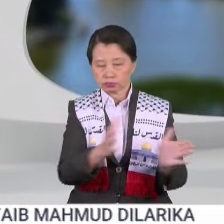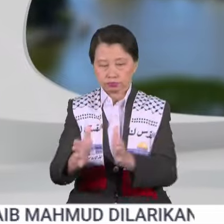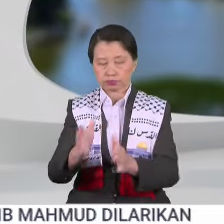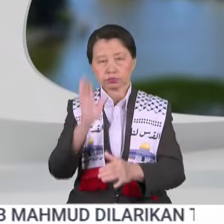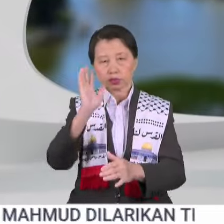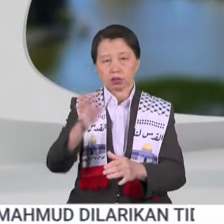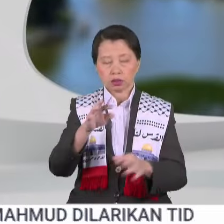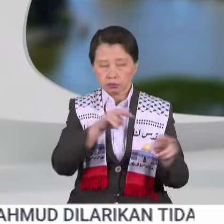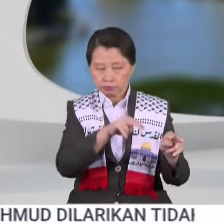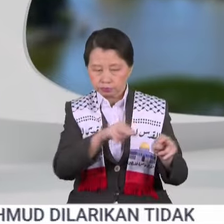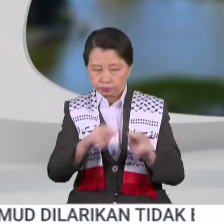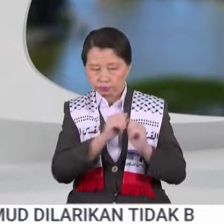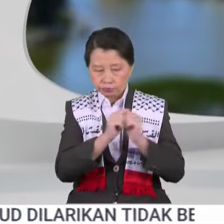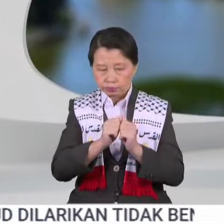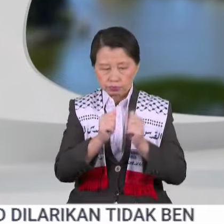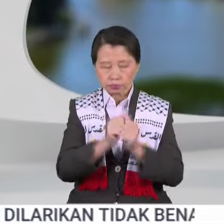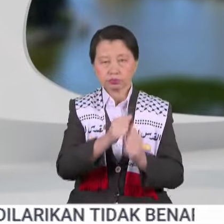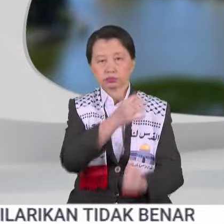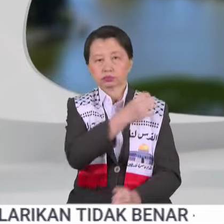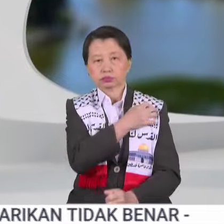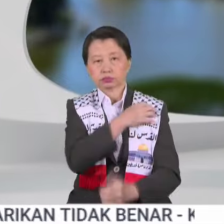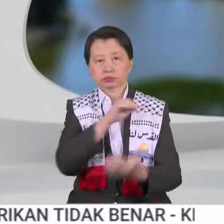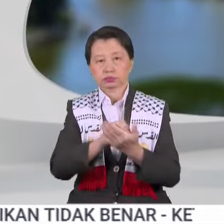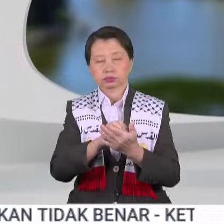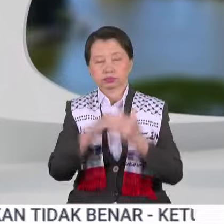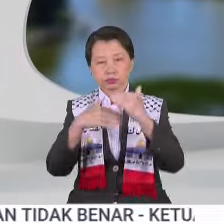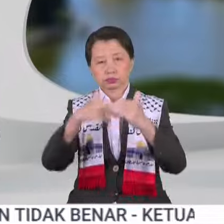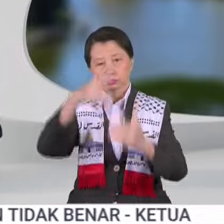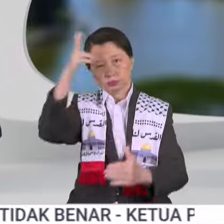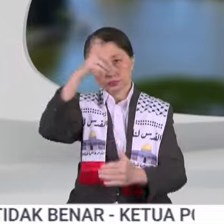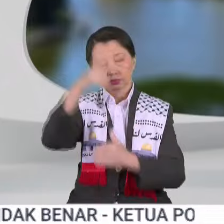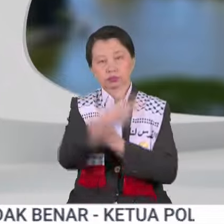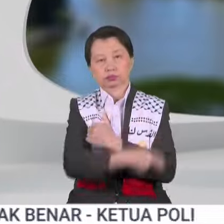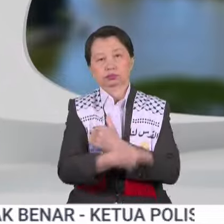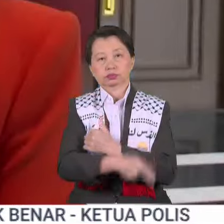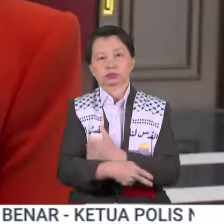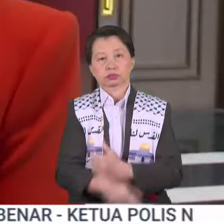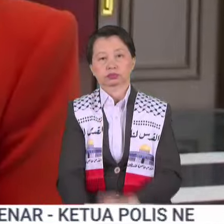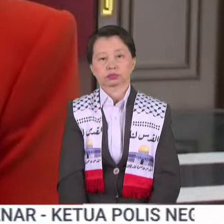dan akan diperhalusi bersama beberapa pegawai di peringkat kerajaan negeri.